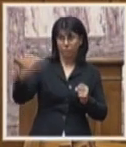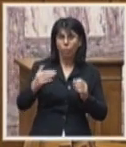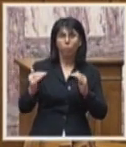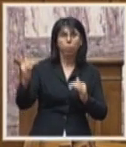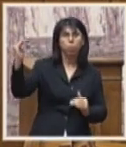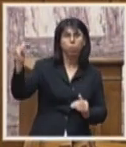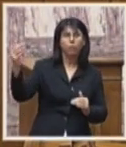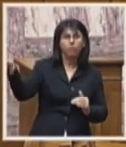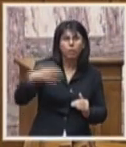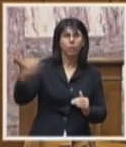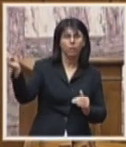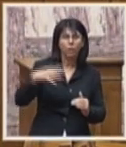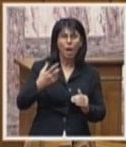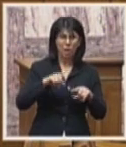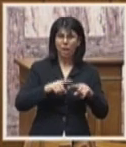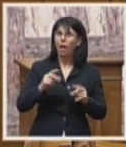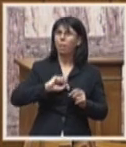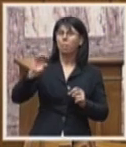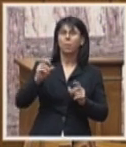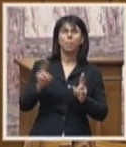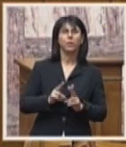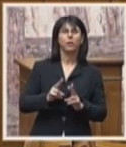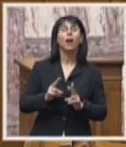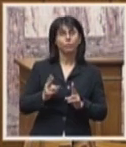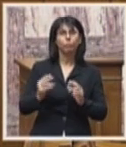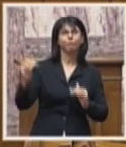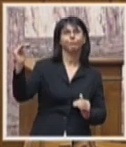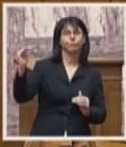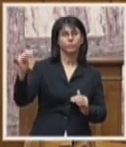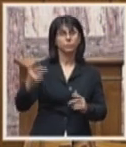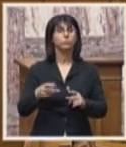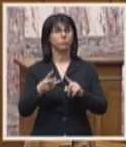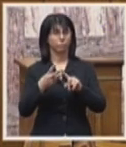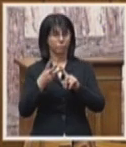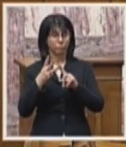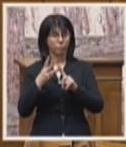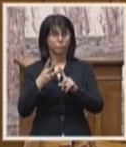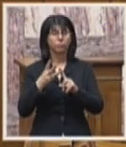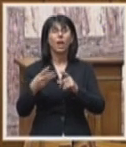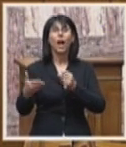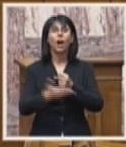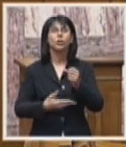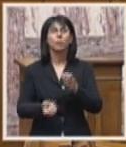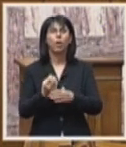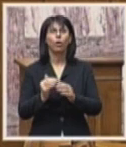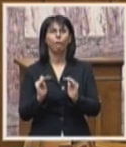ελληνικά, ότι ουσιαστικά ήταν σε αργία η αγροτική